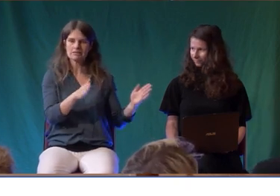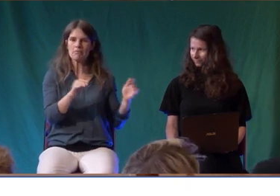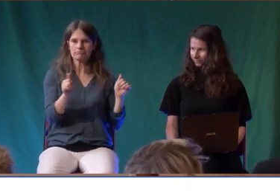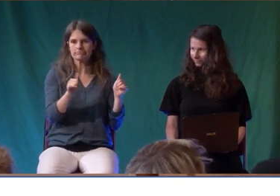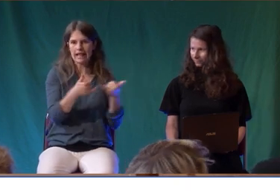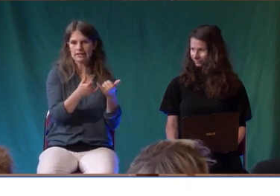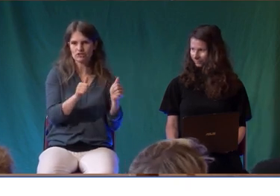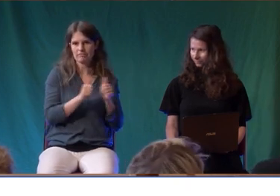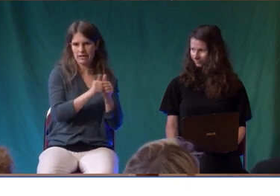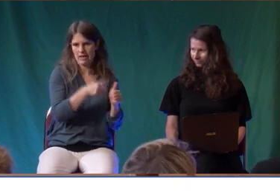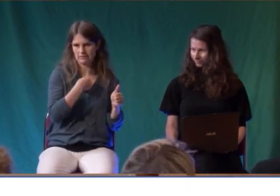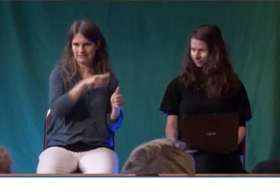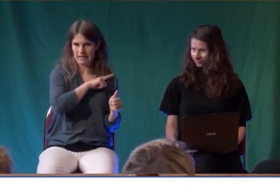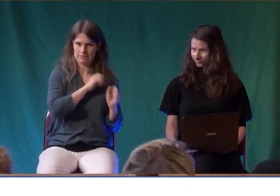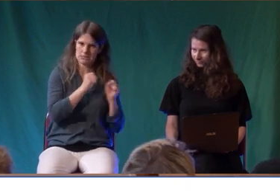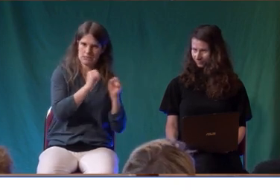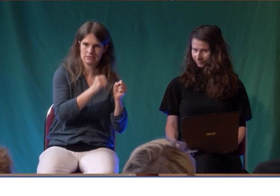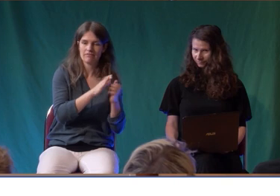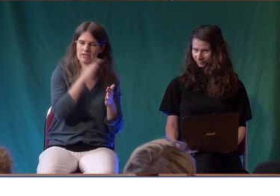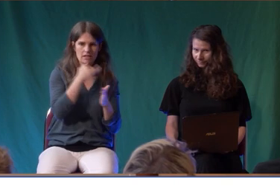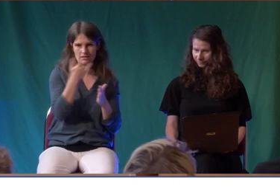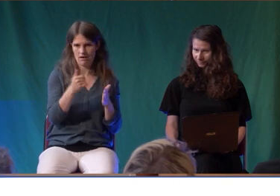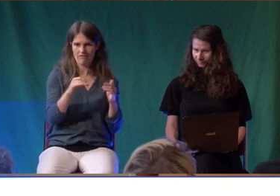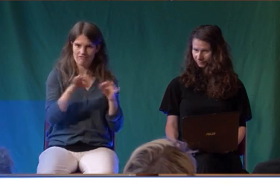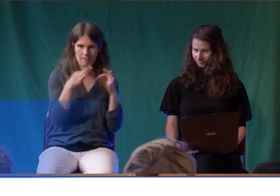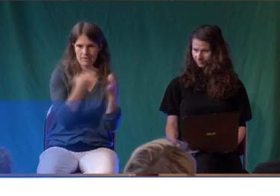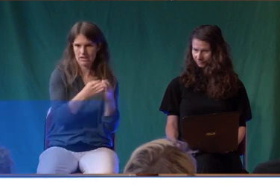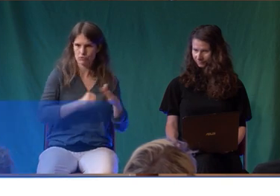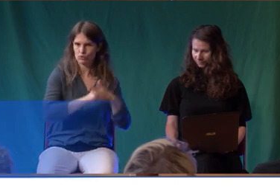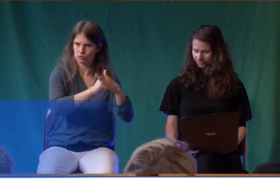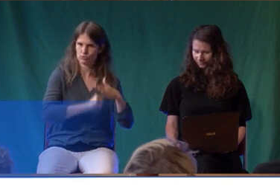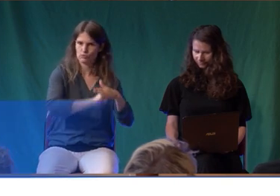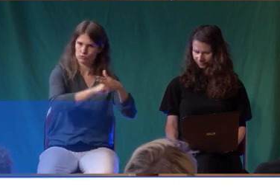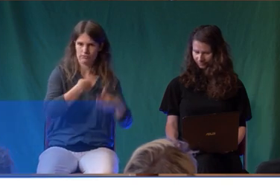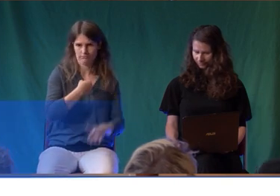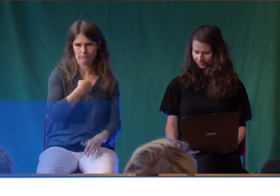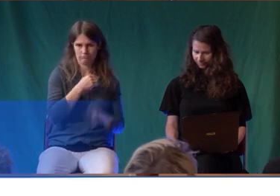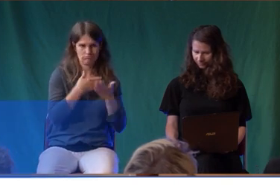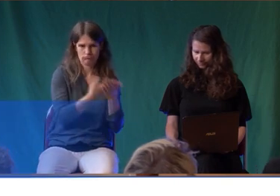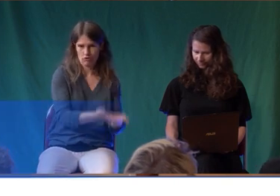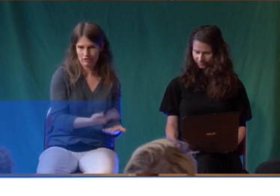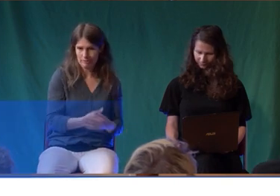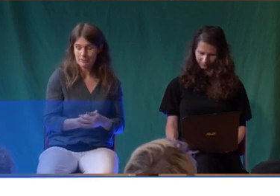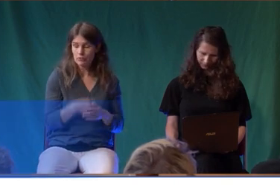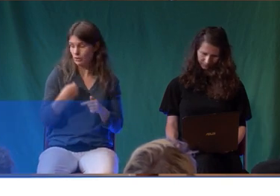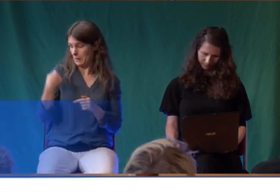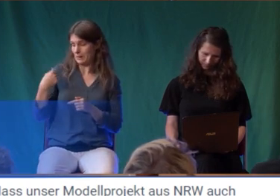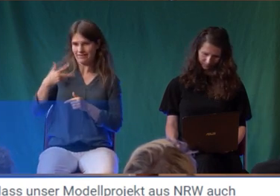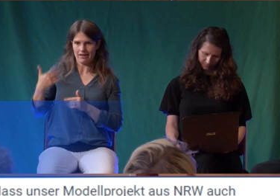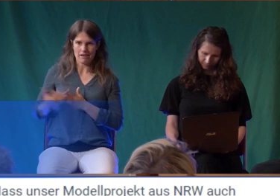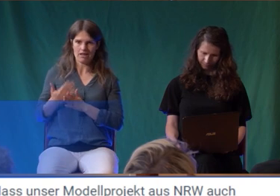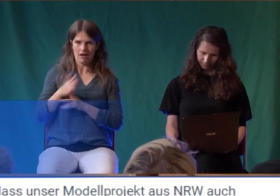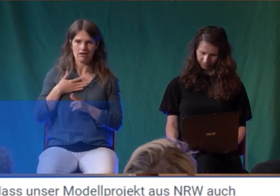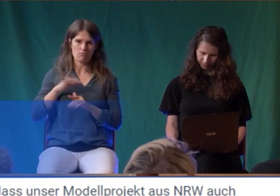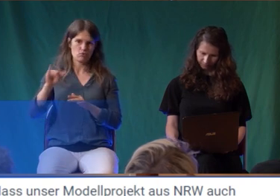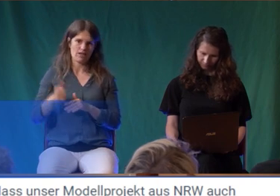habe 11 Jahre lang selber Familien unterstützt und die letzten drei Jahre wie gesagt dieses Modellprojekt mit meiner Kollegin Ulla